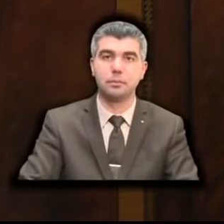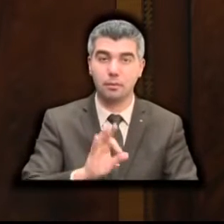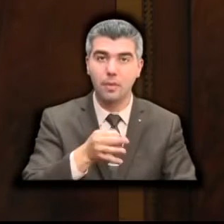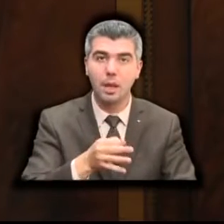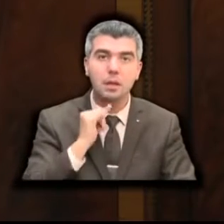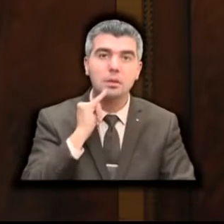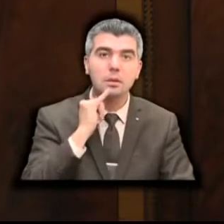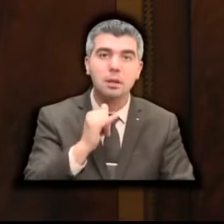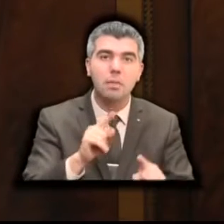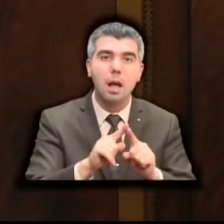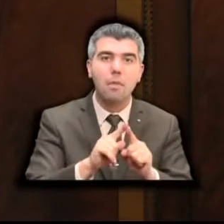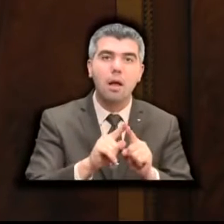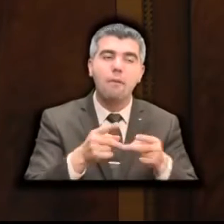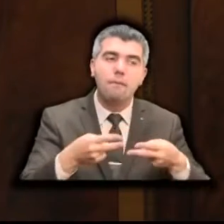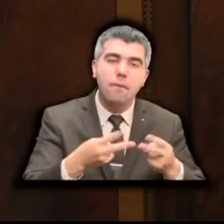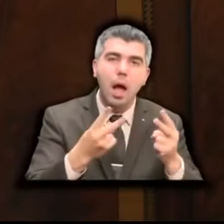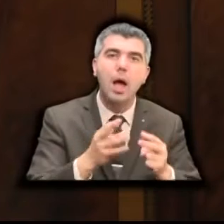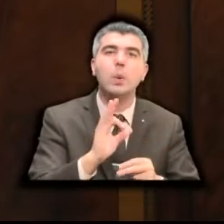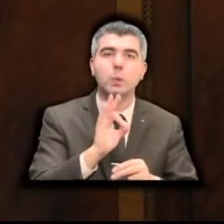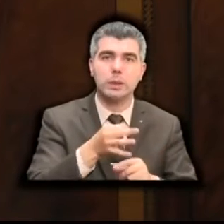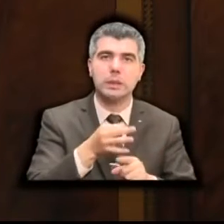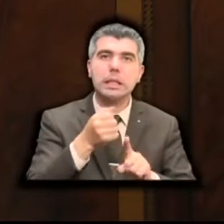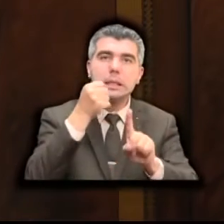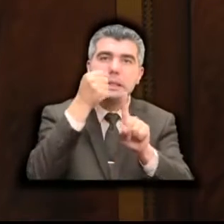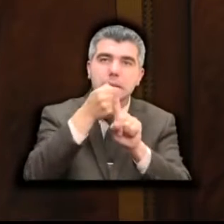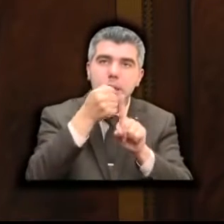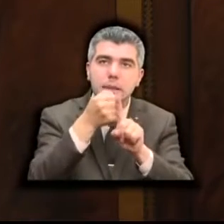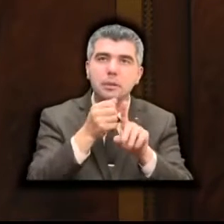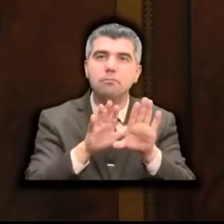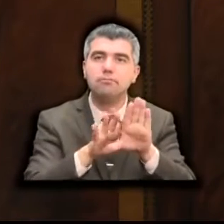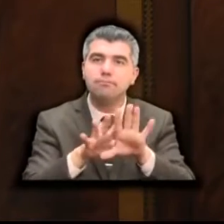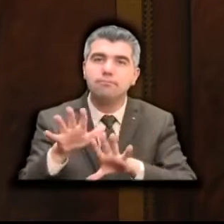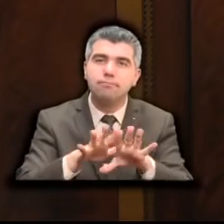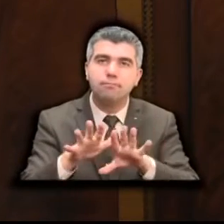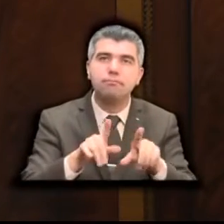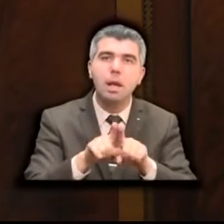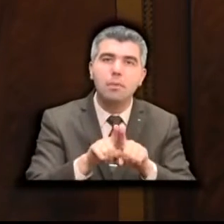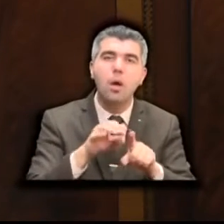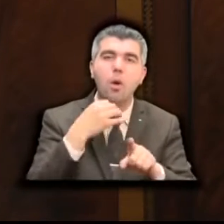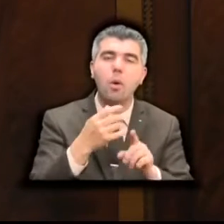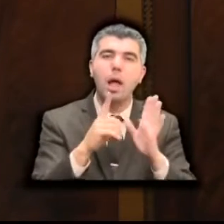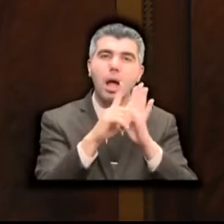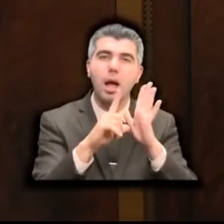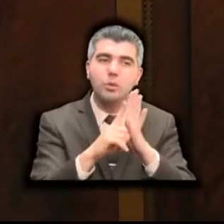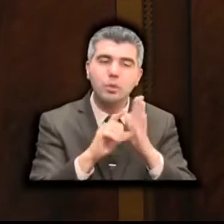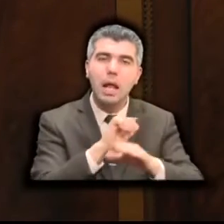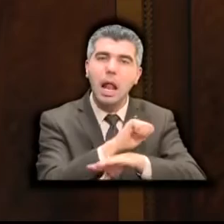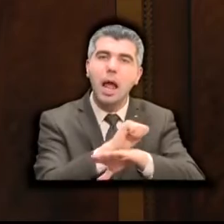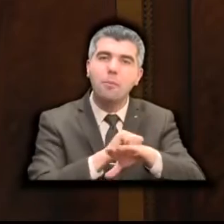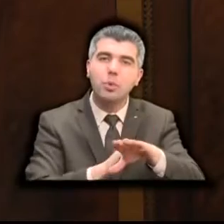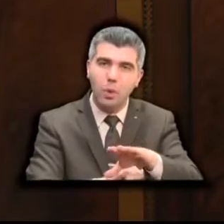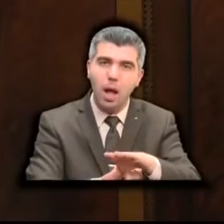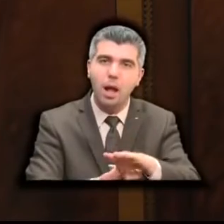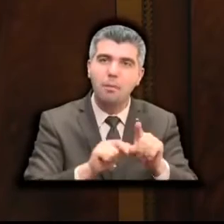نسجل بارتياح الإنجاز الكبير الذي حققته الحكومة على الصعيد التشريعي في المجال الاجتماعي، مثل قانون التغطية الصحية